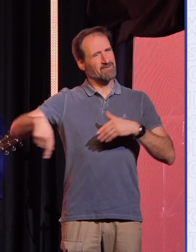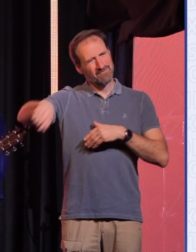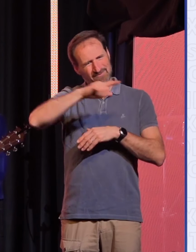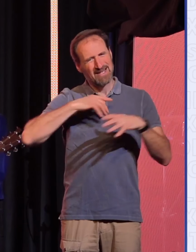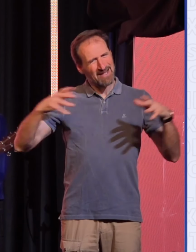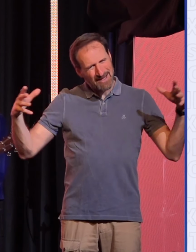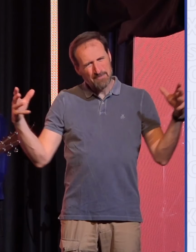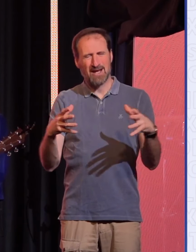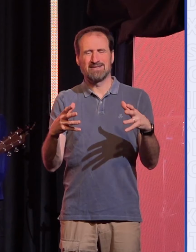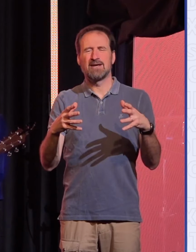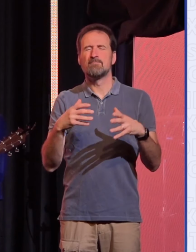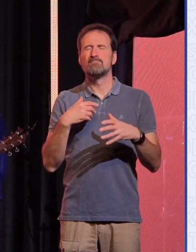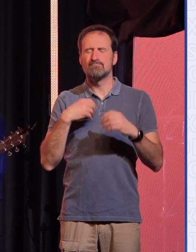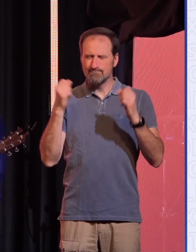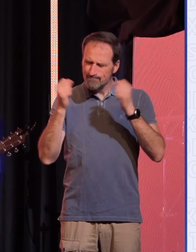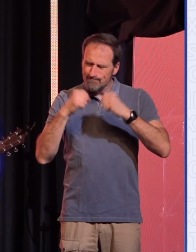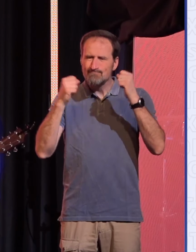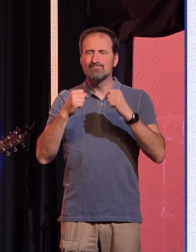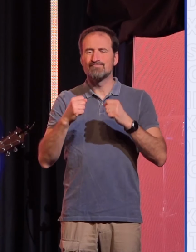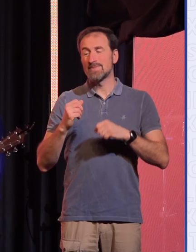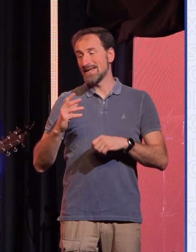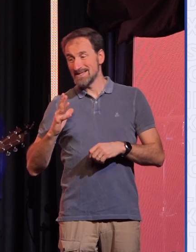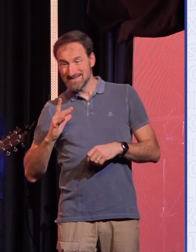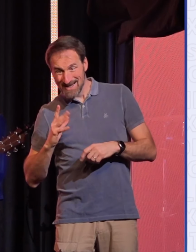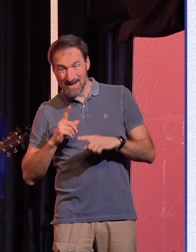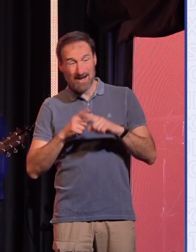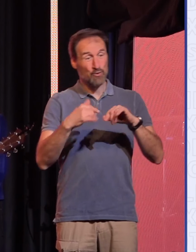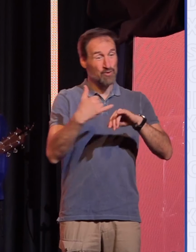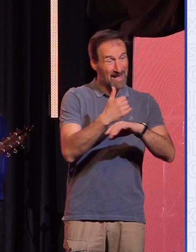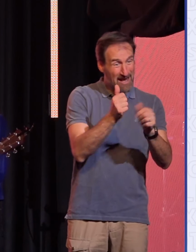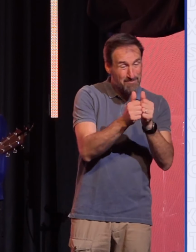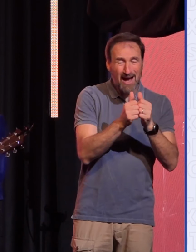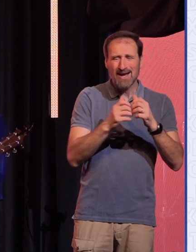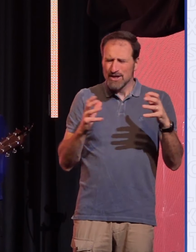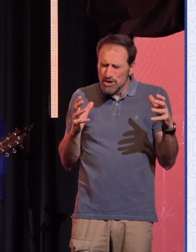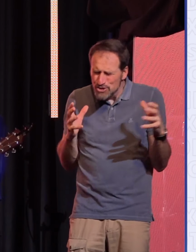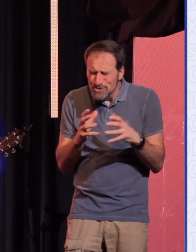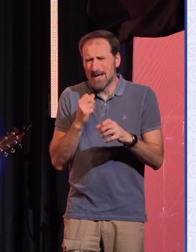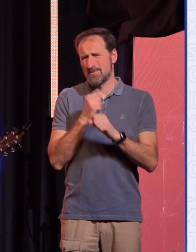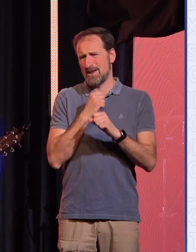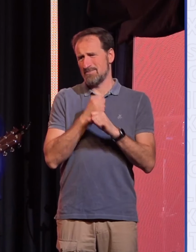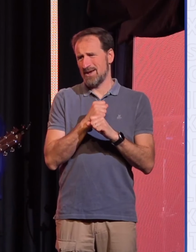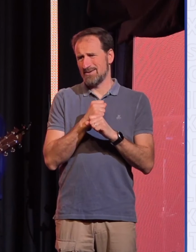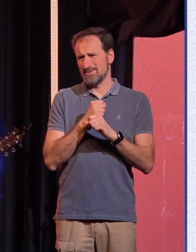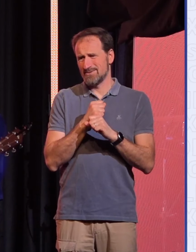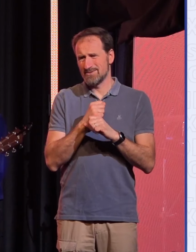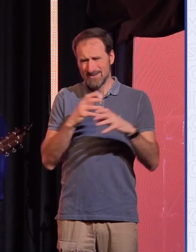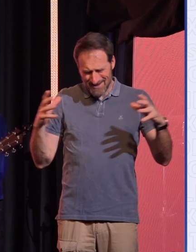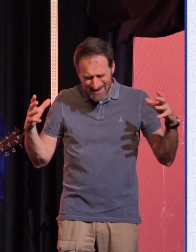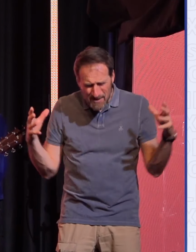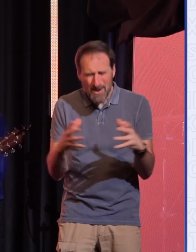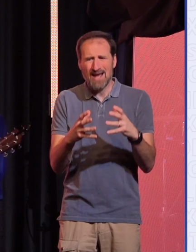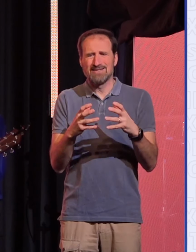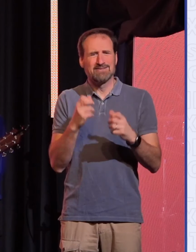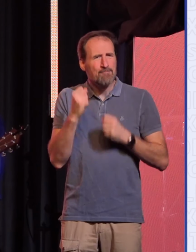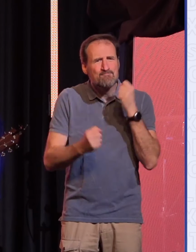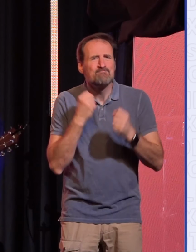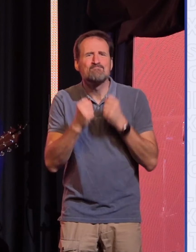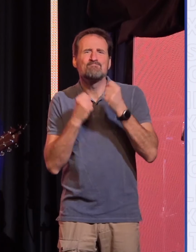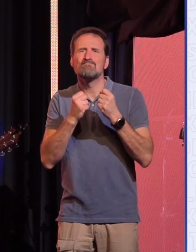wir ganz eng zusammenarbeiten und dieses Rennen gemeinsam laufen. Dass wir wirklich erleben werden, wirklich wie viele starke Ehen